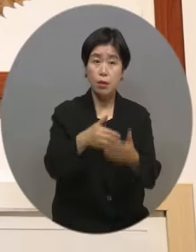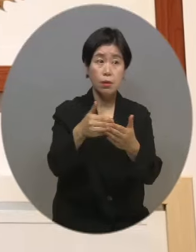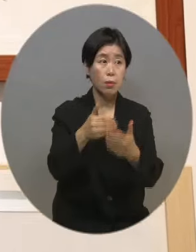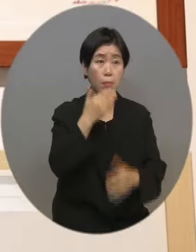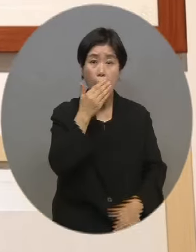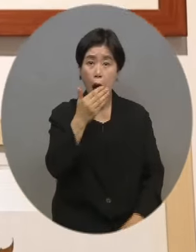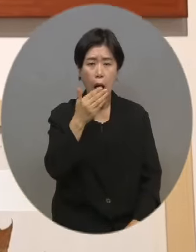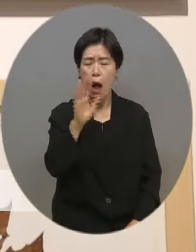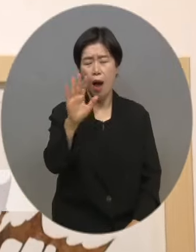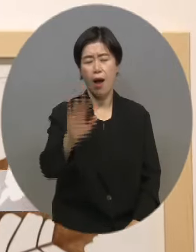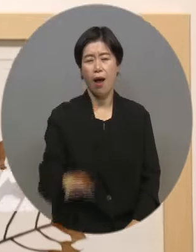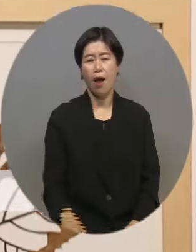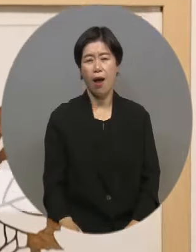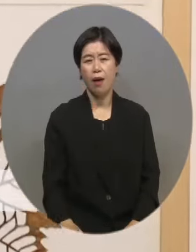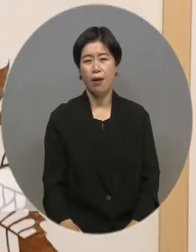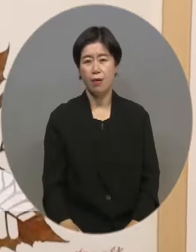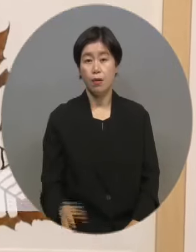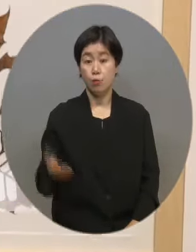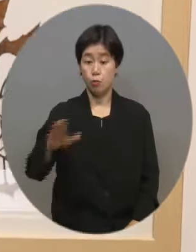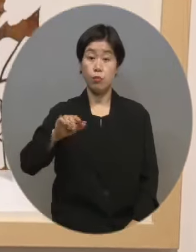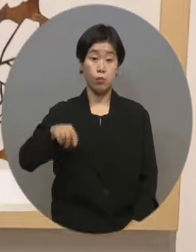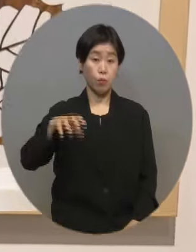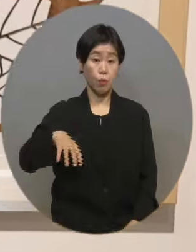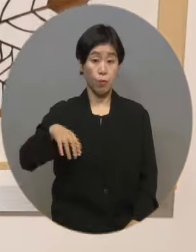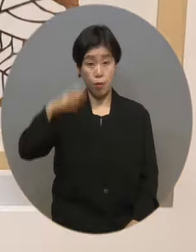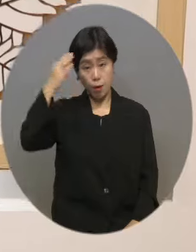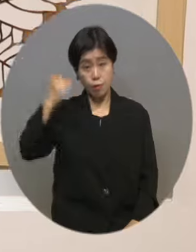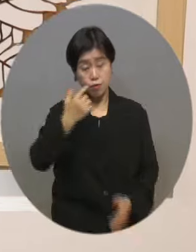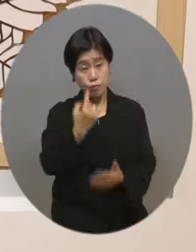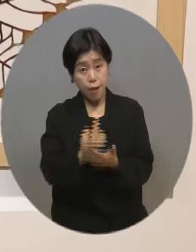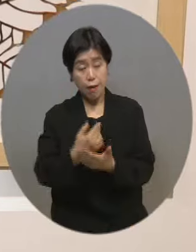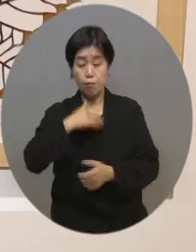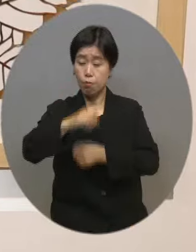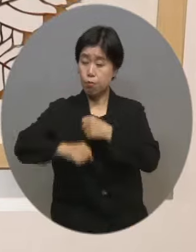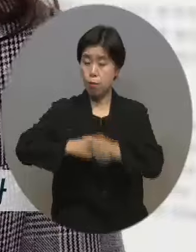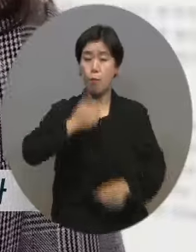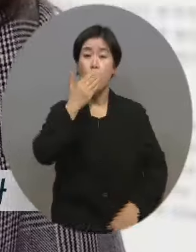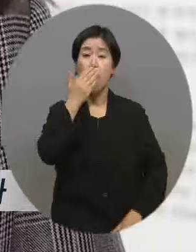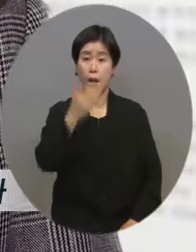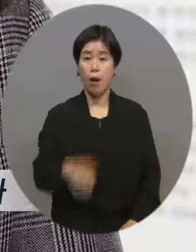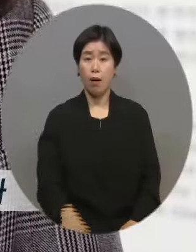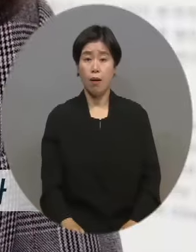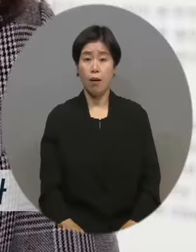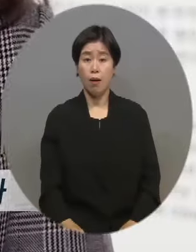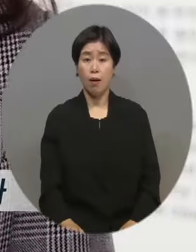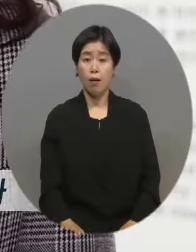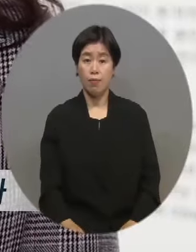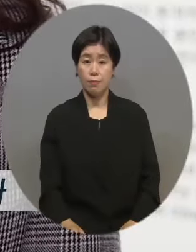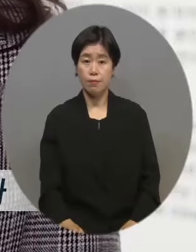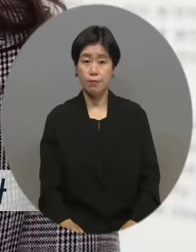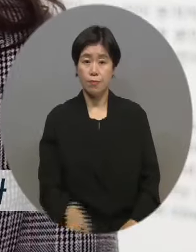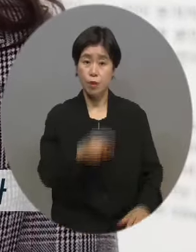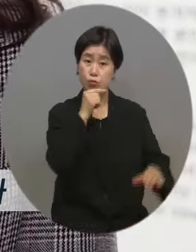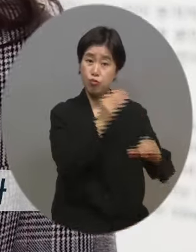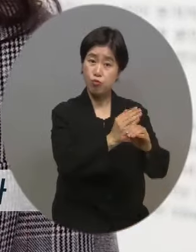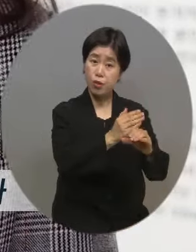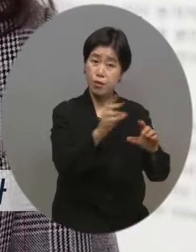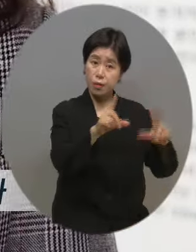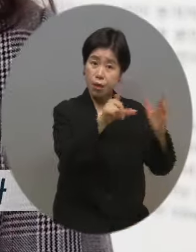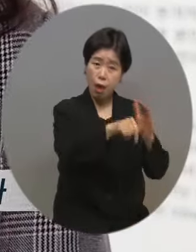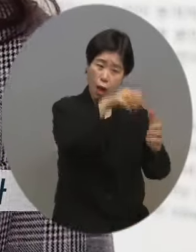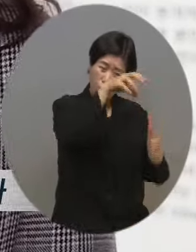그게만 조건에 맞게 해줘야 되는데 여기는 내가 하고 싶은 걸 할 수 있잖아. 나는 그걸 하고 싶어도 하지 못했지만 여기